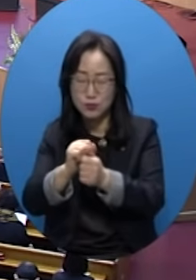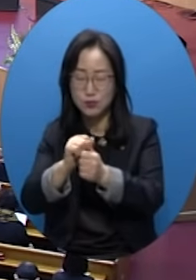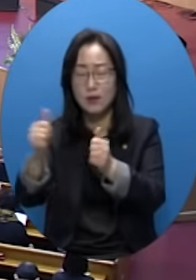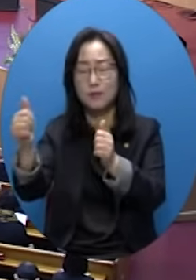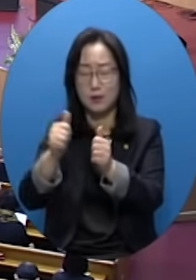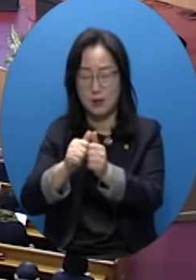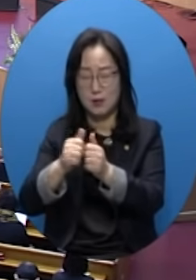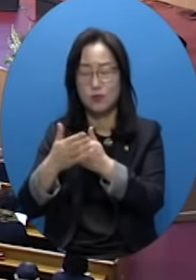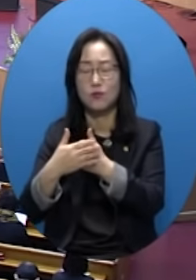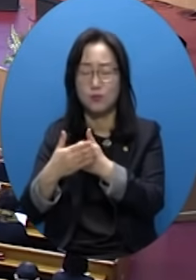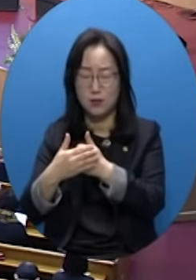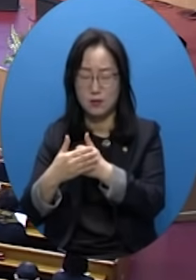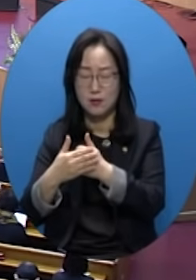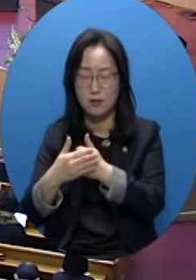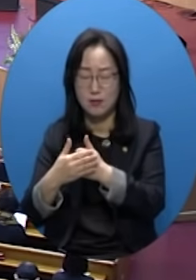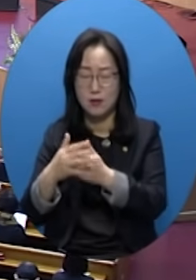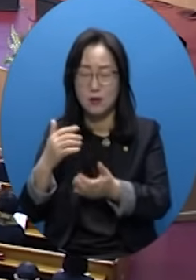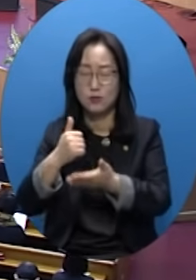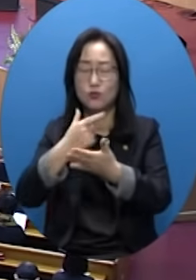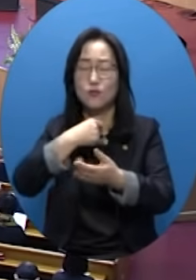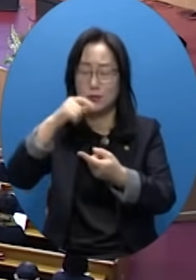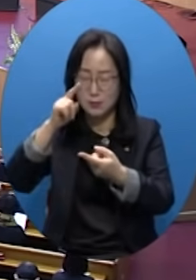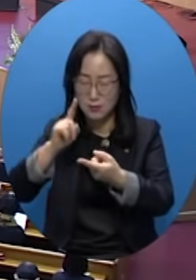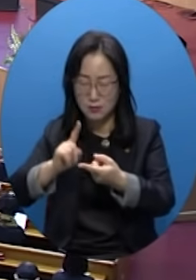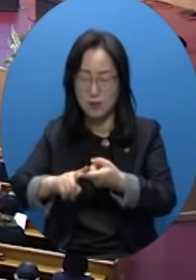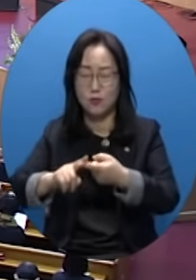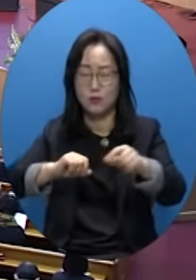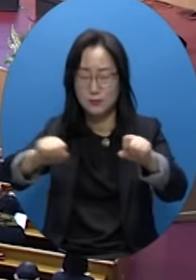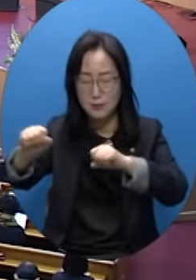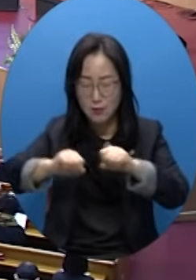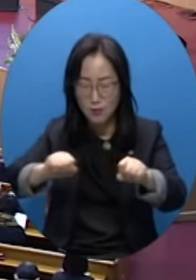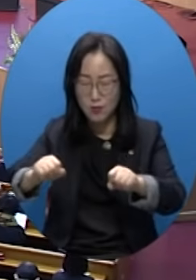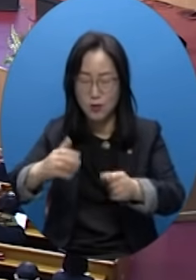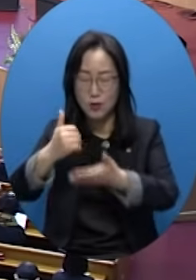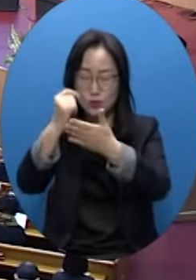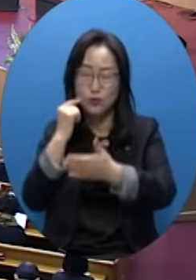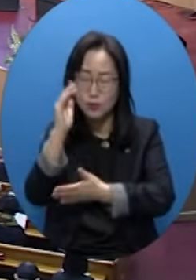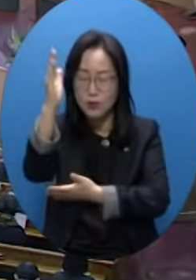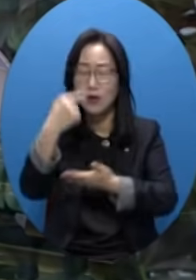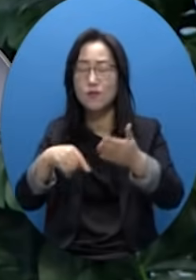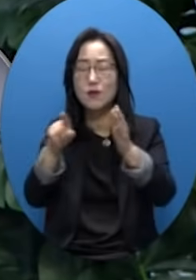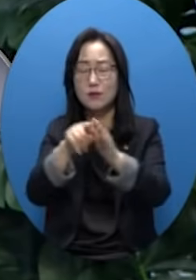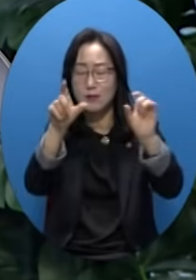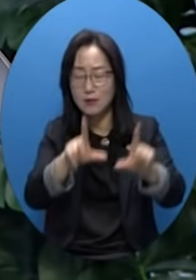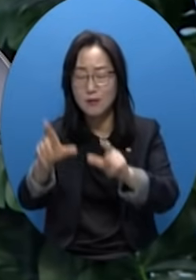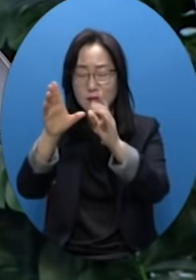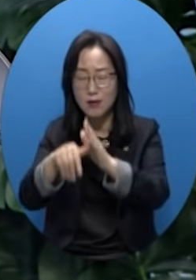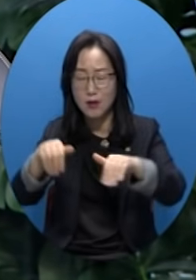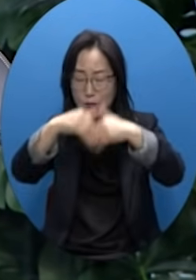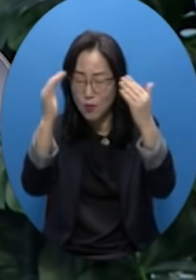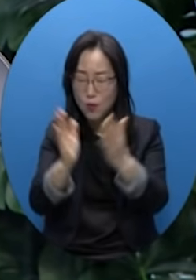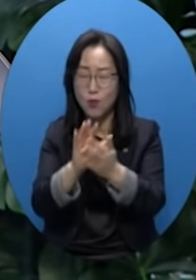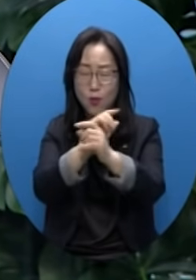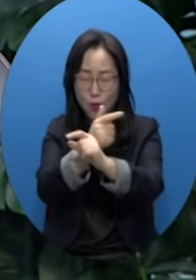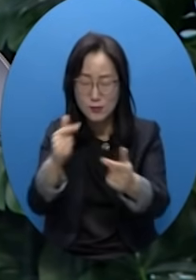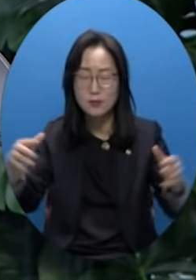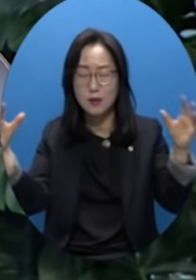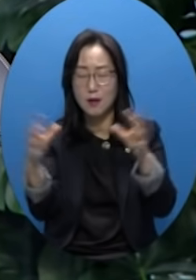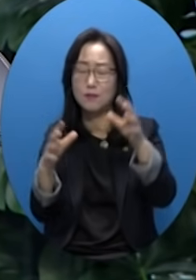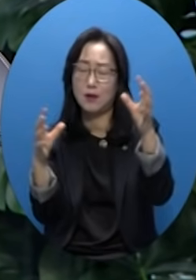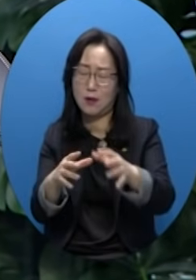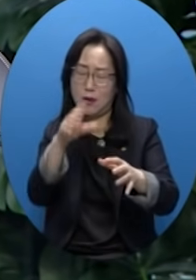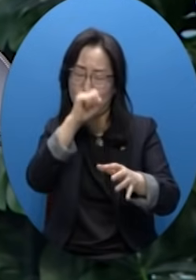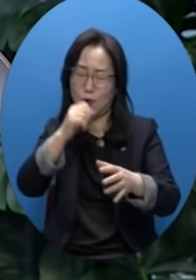해주셔서 뒤에 뜻을 준 행하며 김영광 에 살아갈 때 모든 것이 합니까 선을 이루고 잘 되는 역사